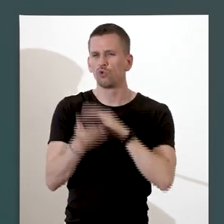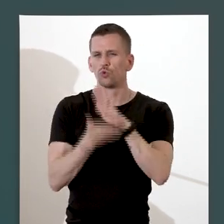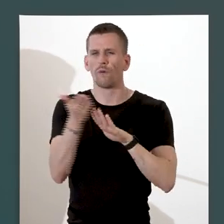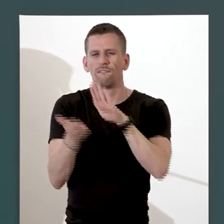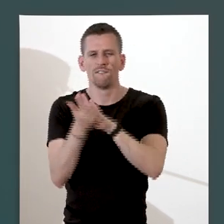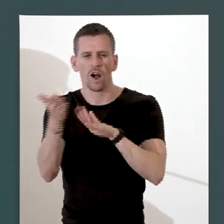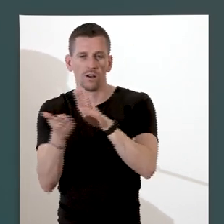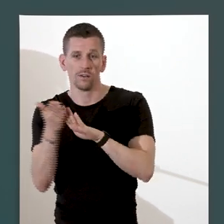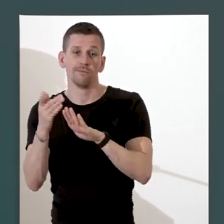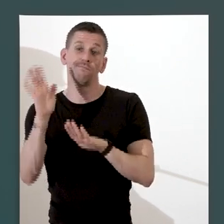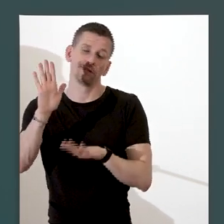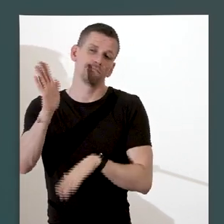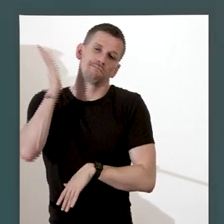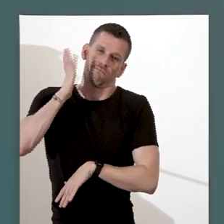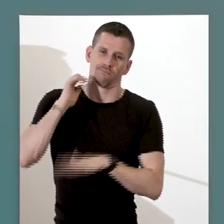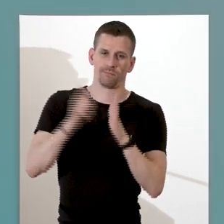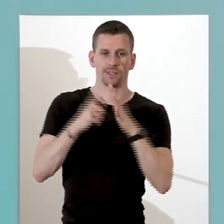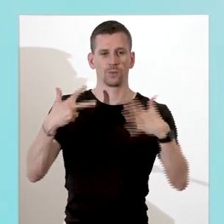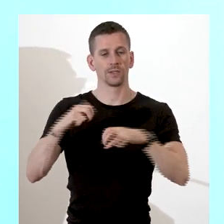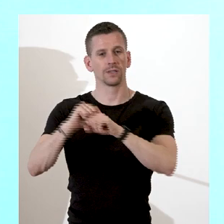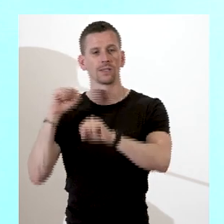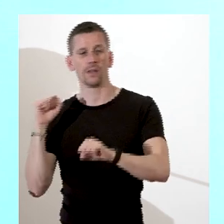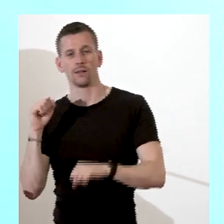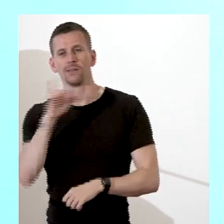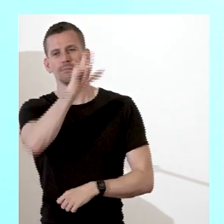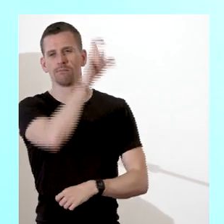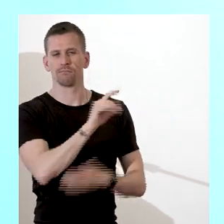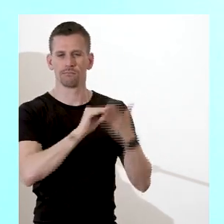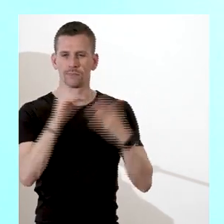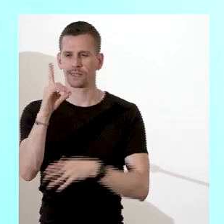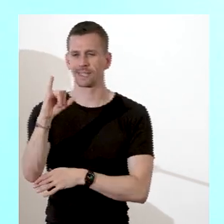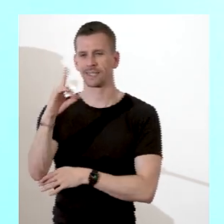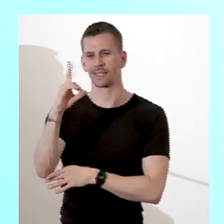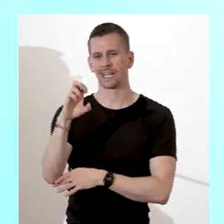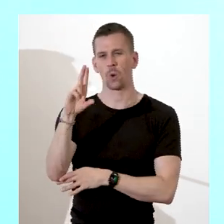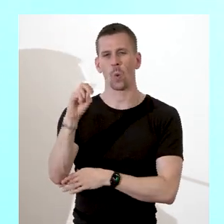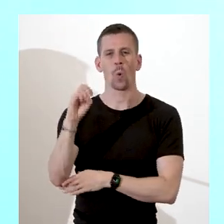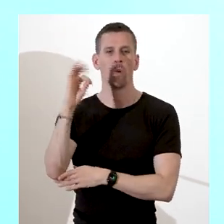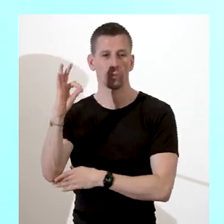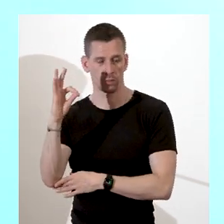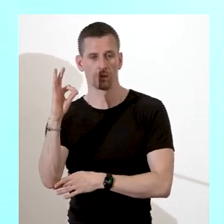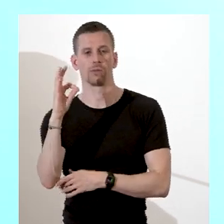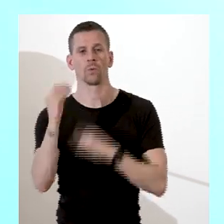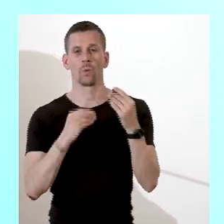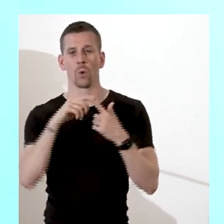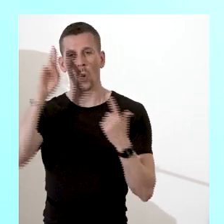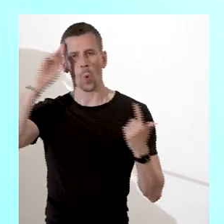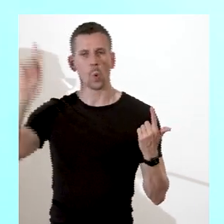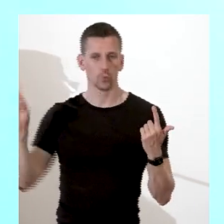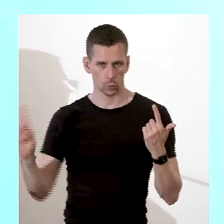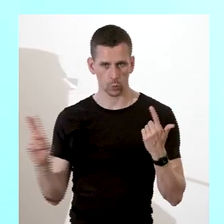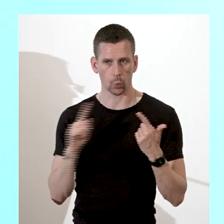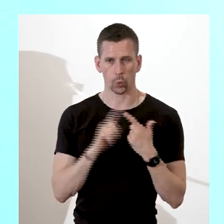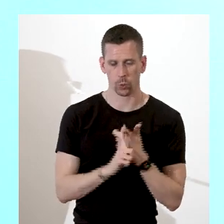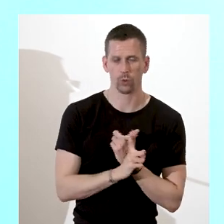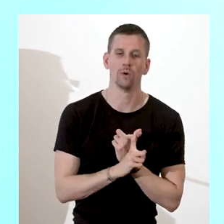XVIIIe siècle sous la plume de Denis Diderot ou de Jean-Jacques Rousseau. Pour ce dernier, on le sait, l'homme